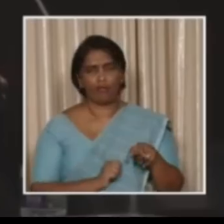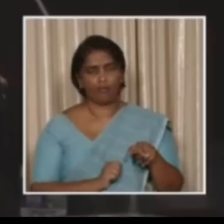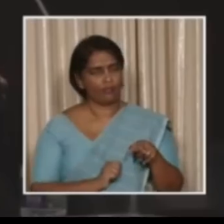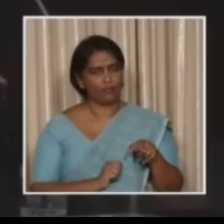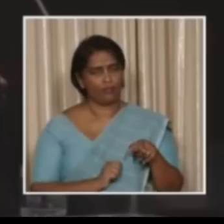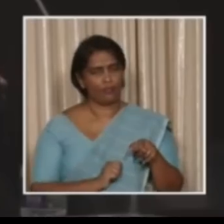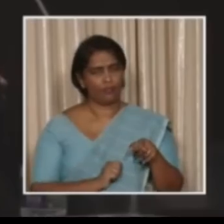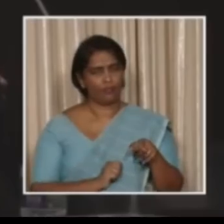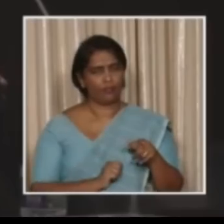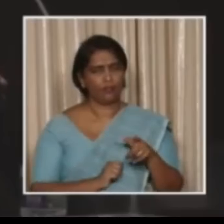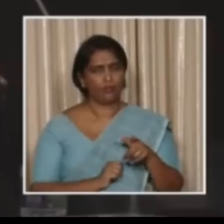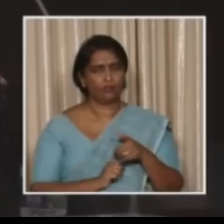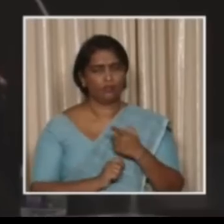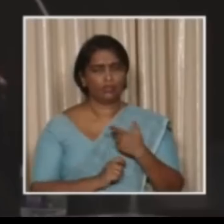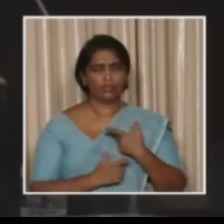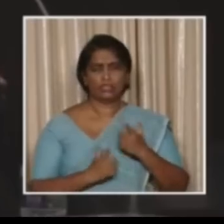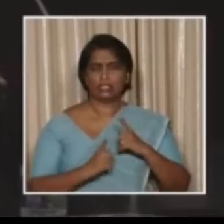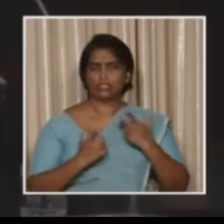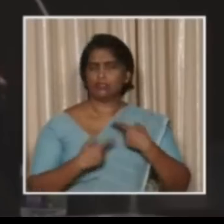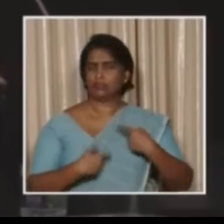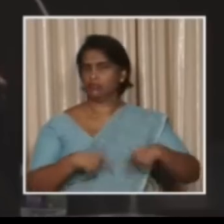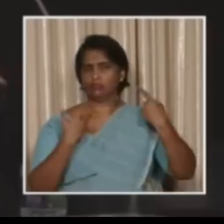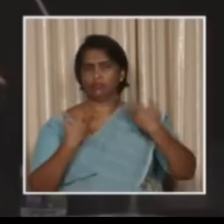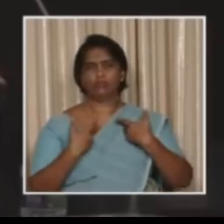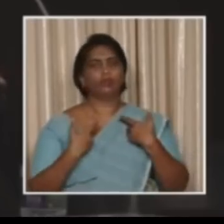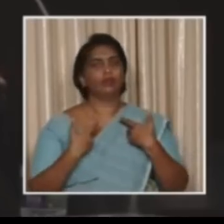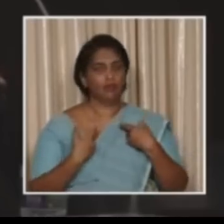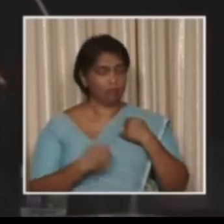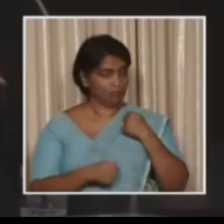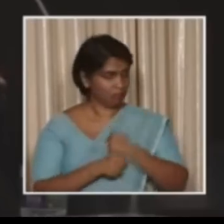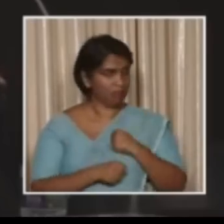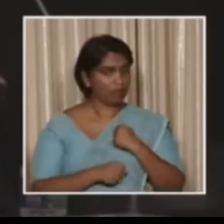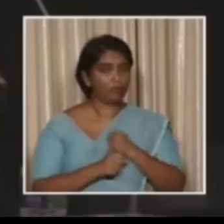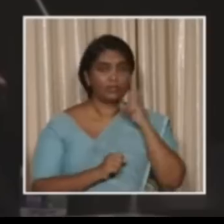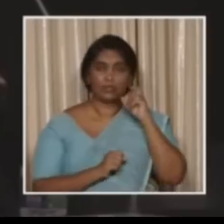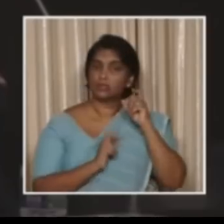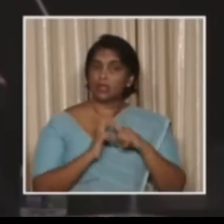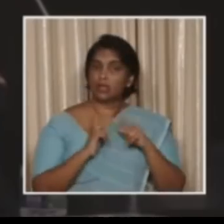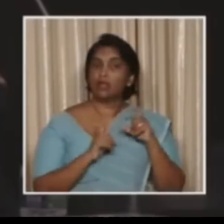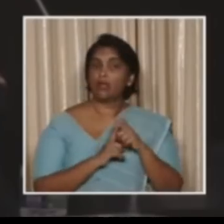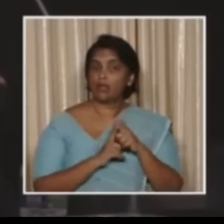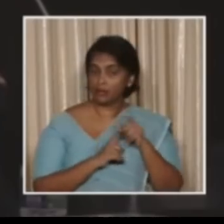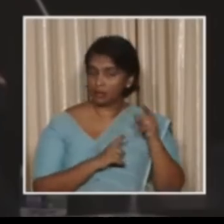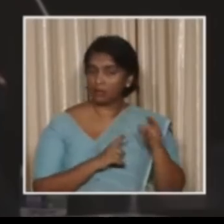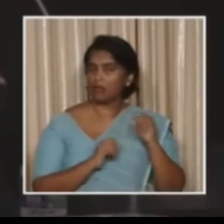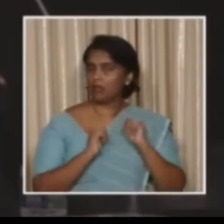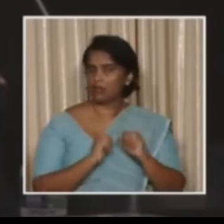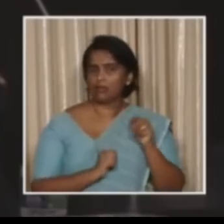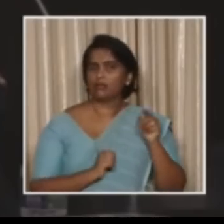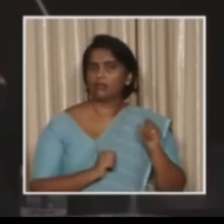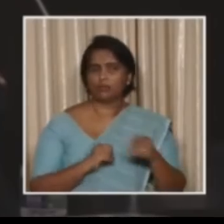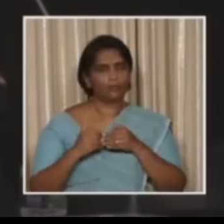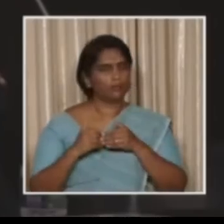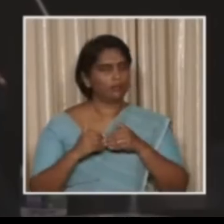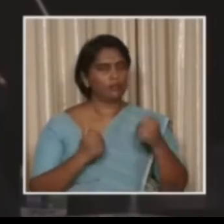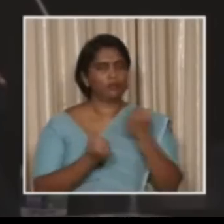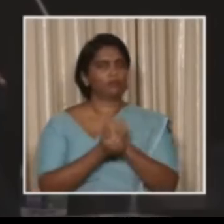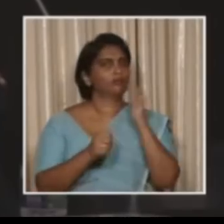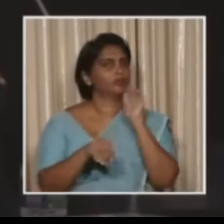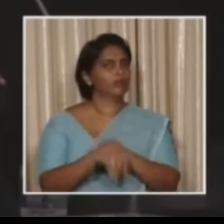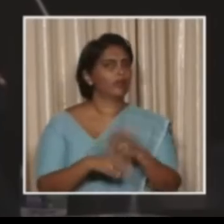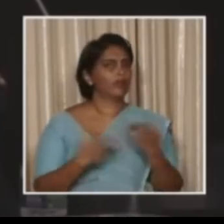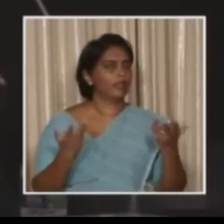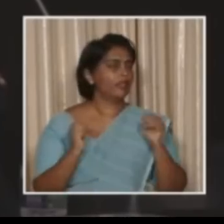செய்யப்பட்டு அவருக்கான யார் கொலை செய்ய முனைந்தார்கள், ஏன் அவர்கள் இதுவரை கைது செய்யப்படாமல் அந்த கூட்டத்திற்கு சென்ற